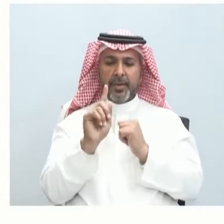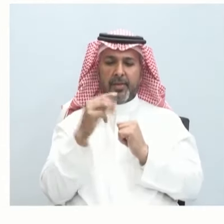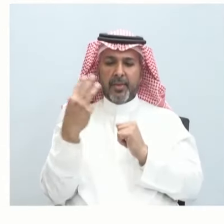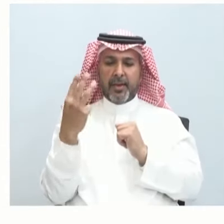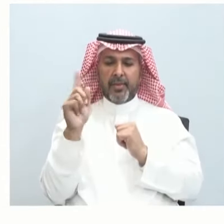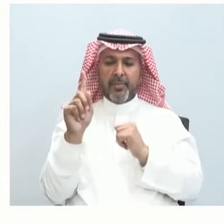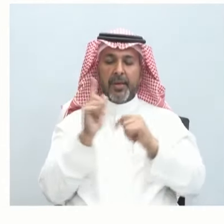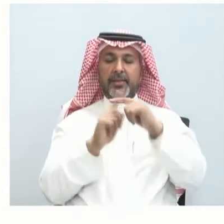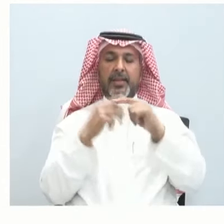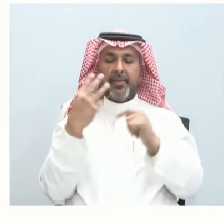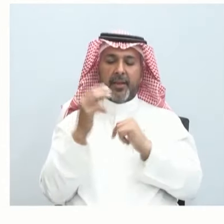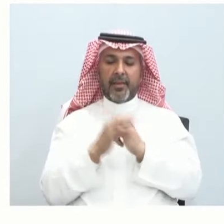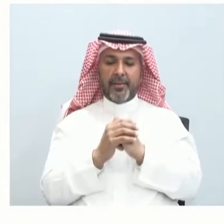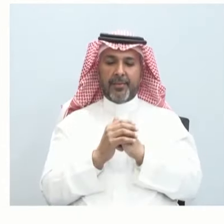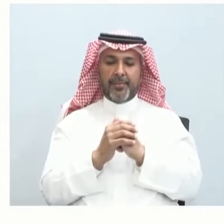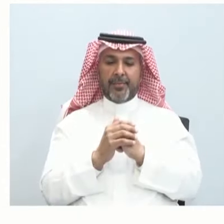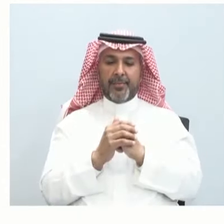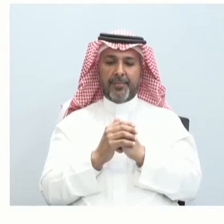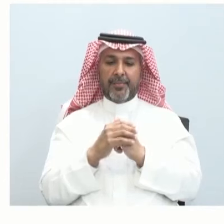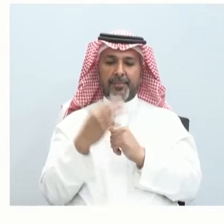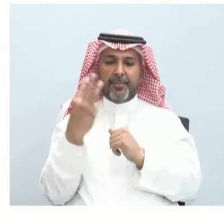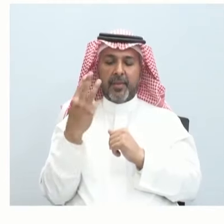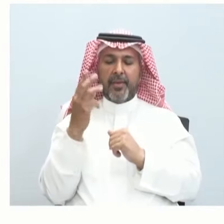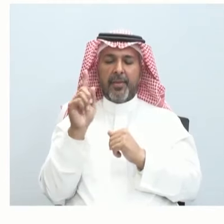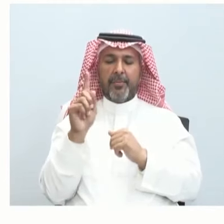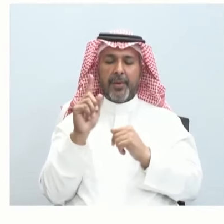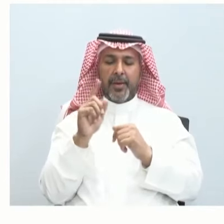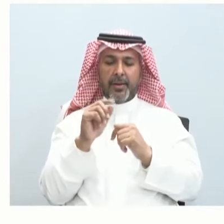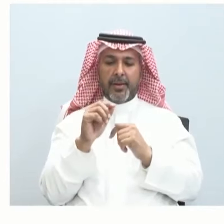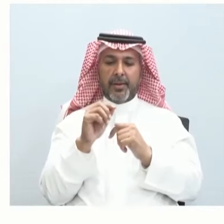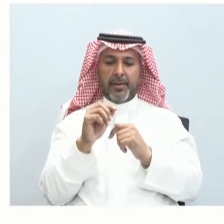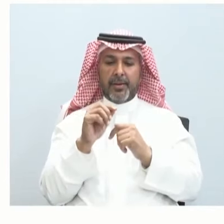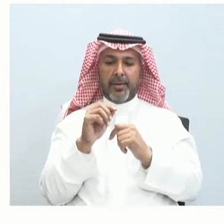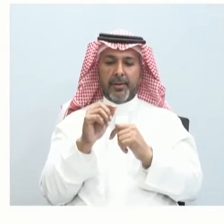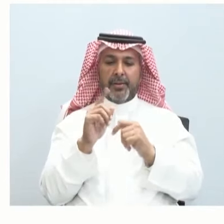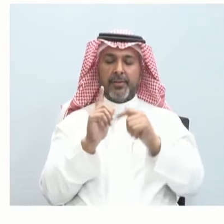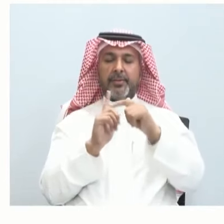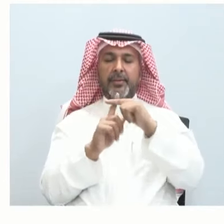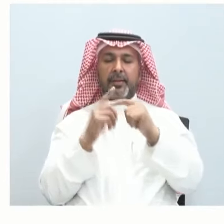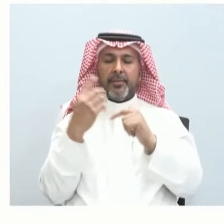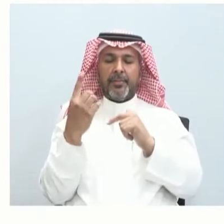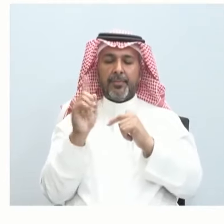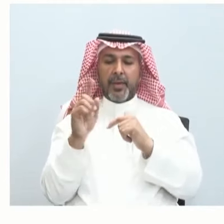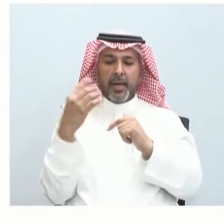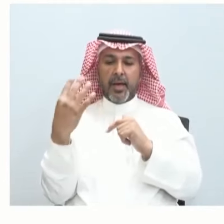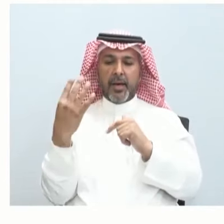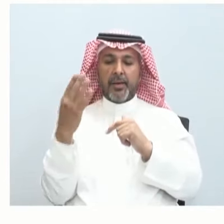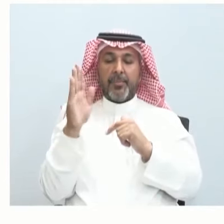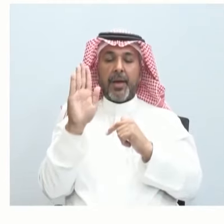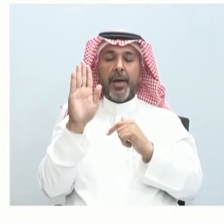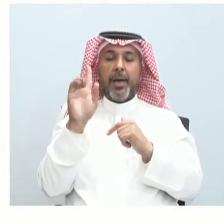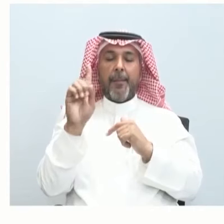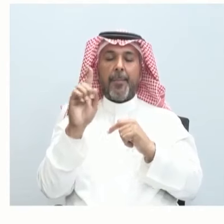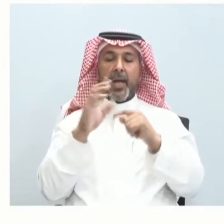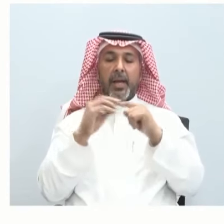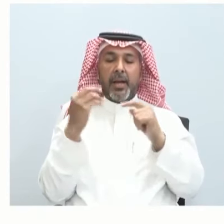زائد ثلاثه وهنا ثلاثه اثنين زائد باء تساوي اربعه باء ناقص